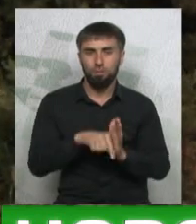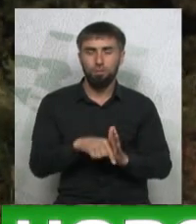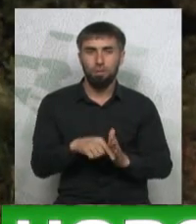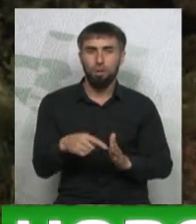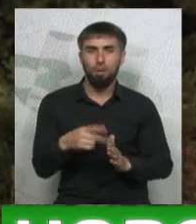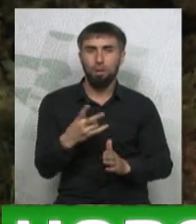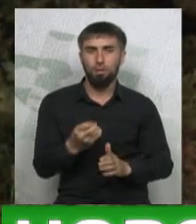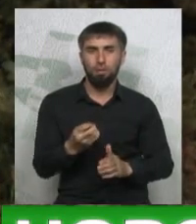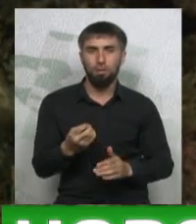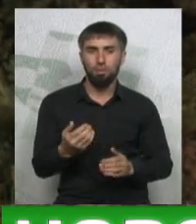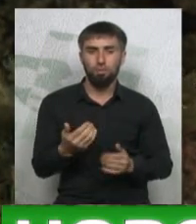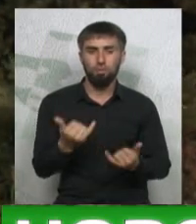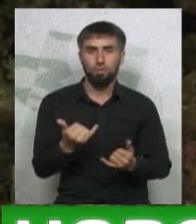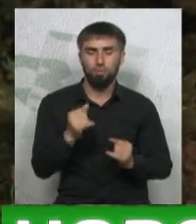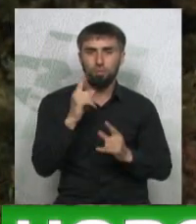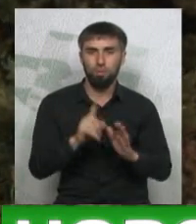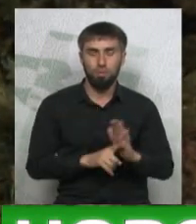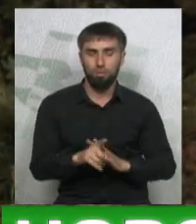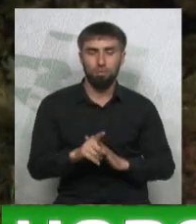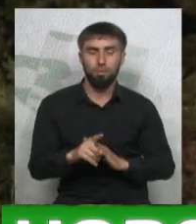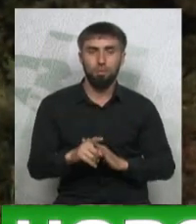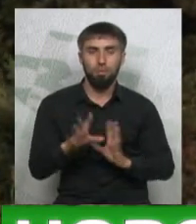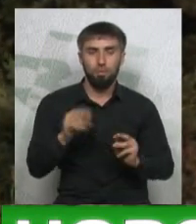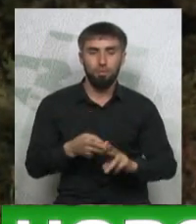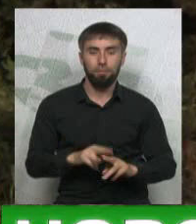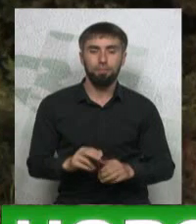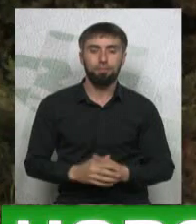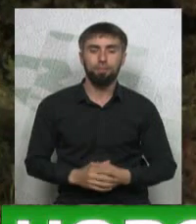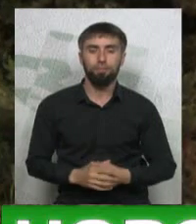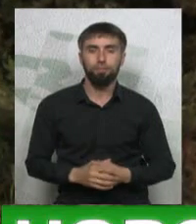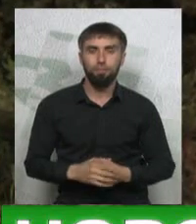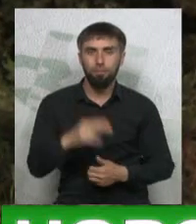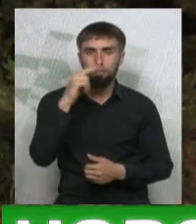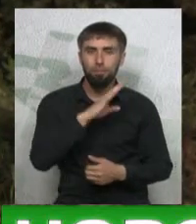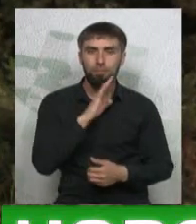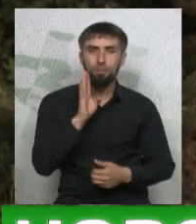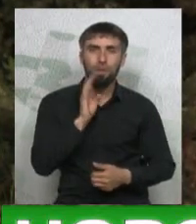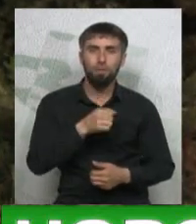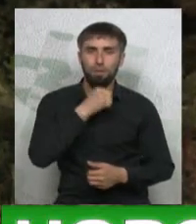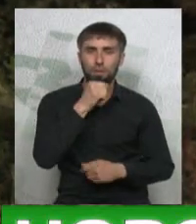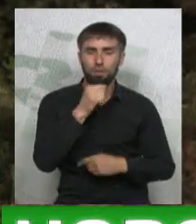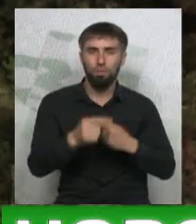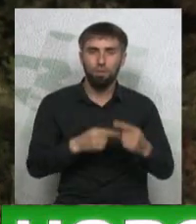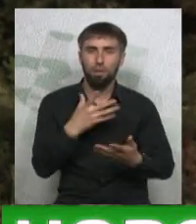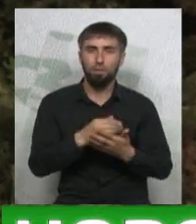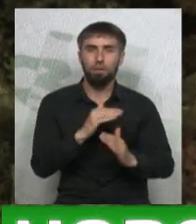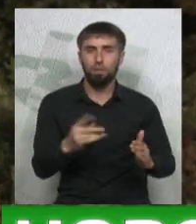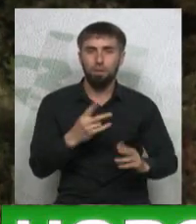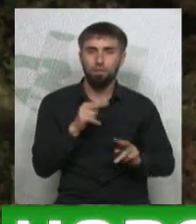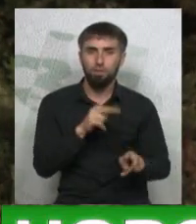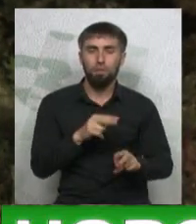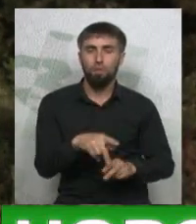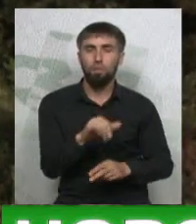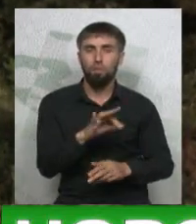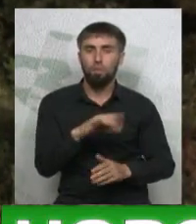день хамдат сукатыч. Так, дай, но, вечер, бог качар. Еще дизер, каш без ракаш, мучаш, чтобы я